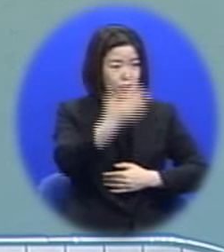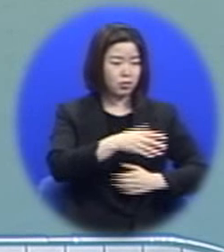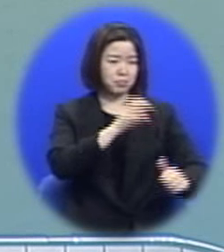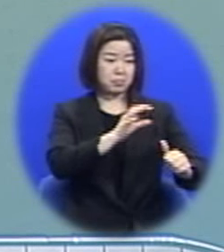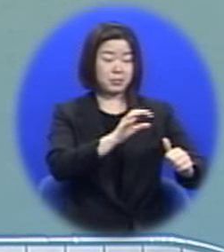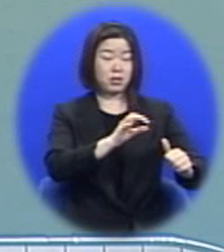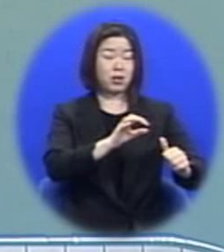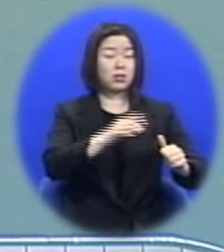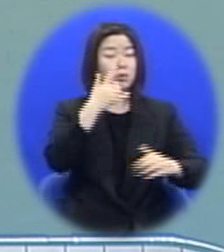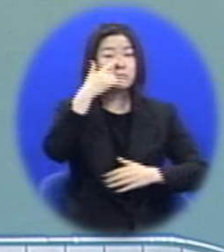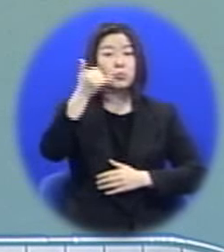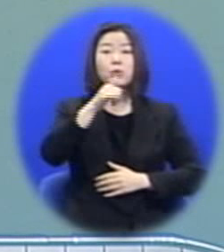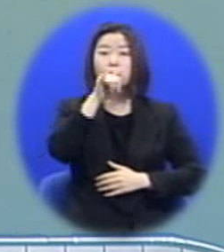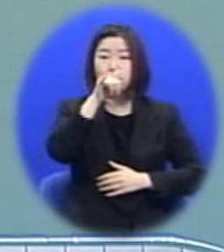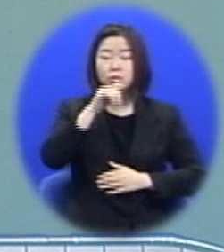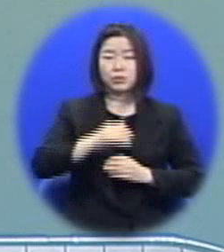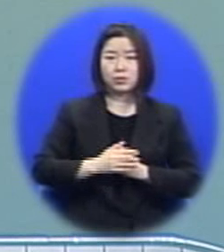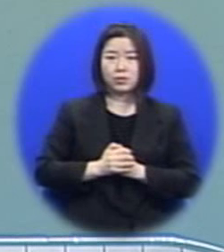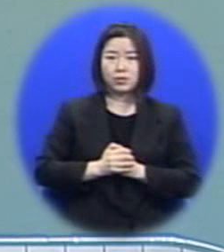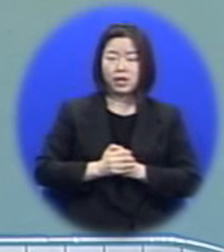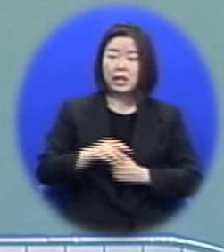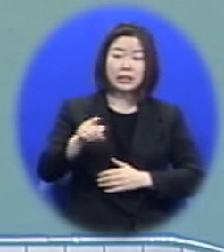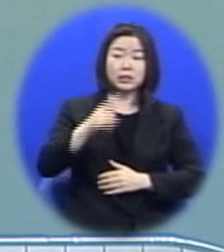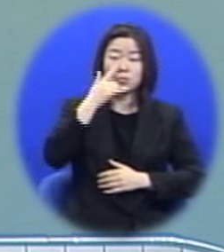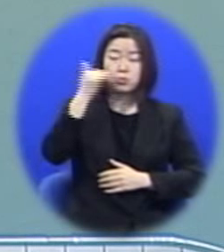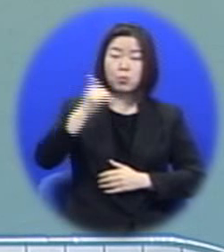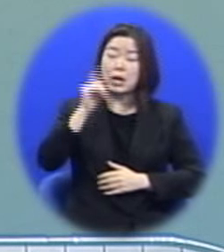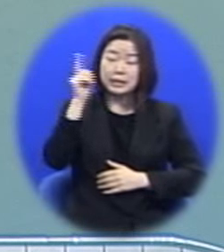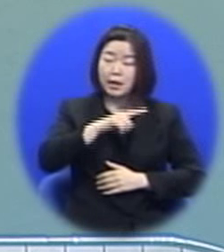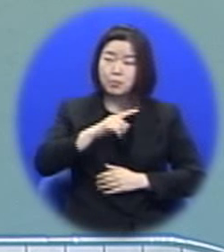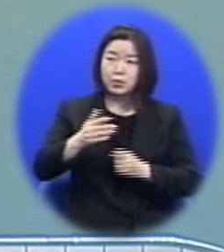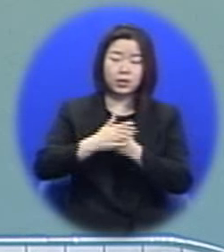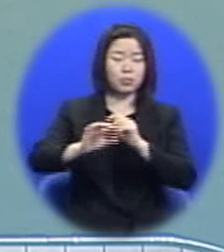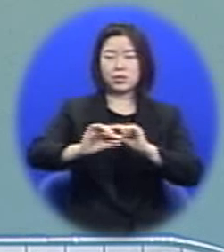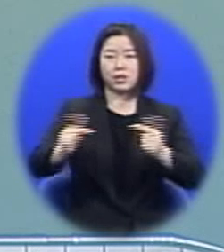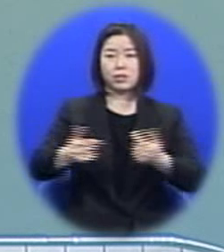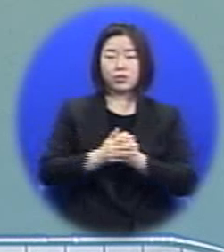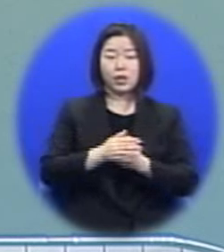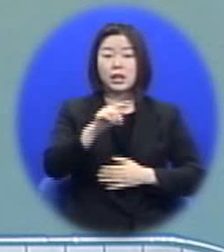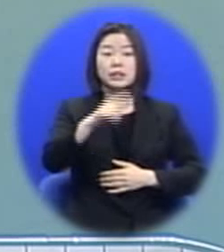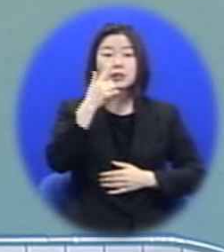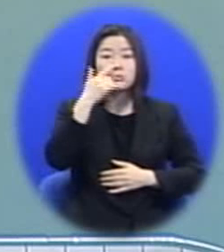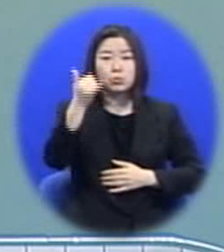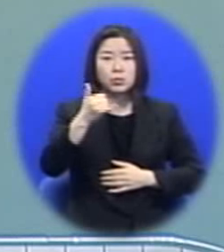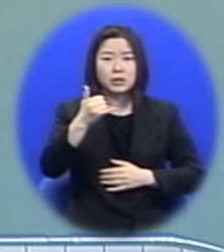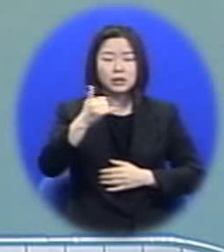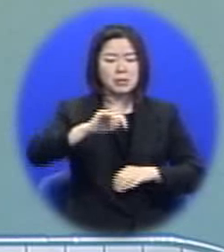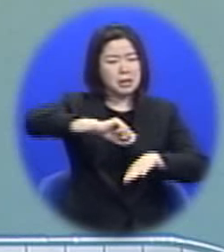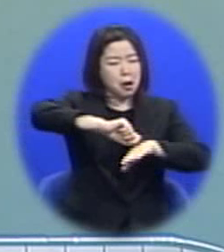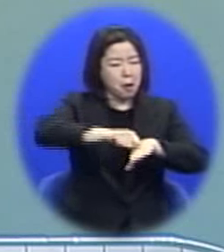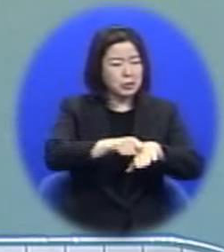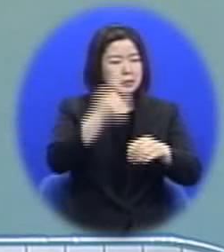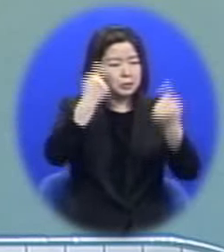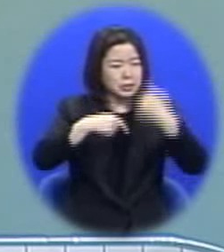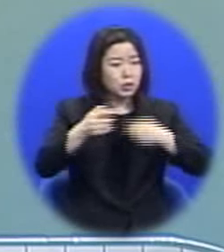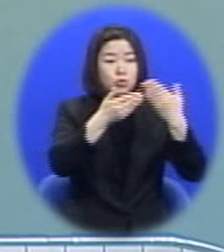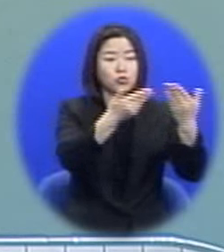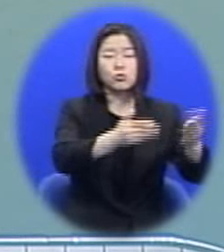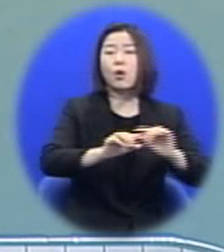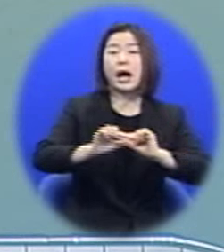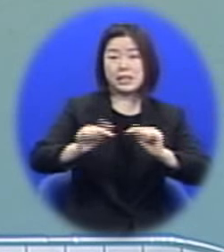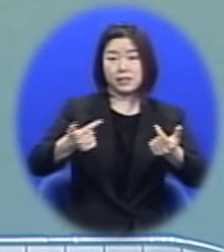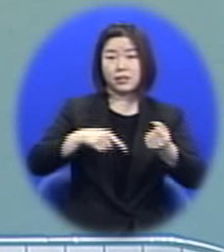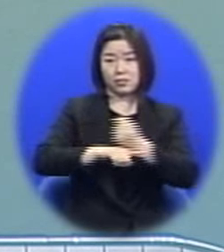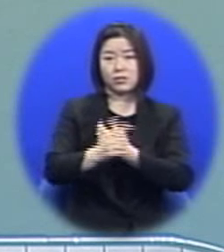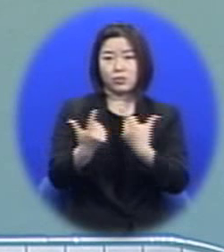계십니다. 그건 그 부모님이 나빠서 그런 게 아닙니다. 그 부모님이 의도적으로 그런 상처를 주신 게 아니었다는